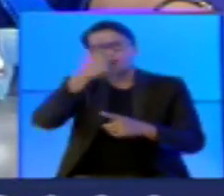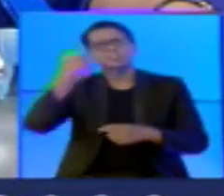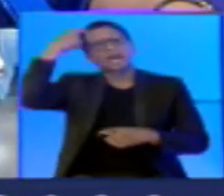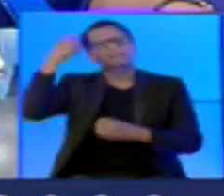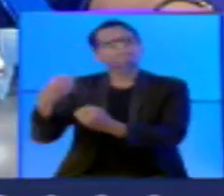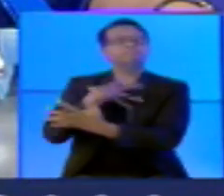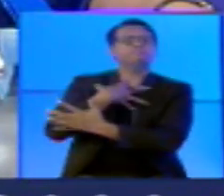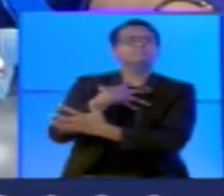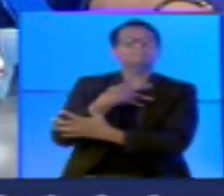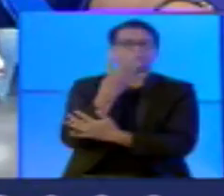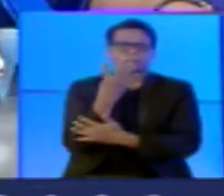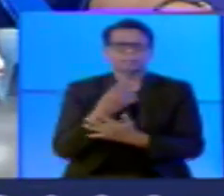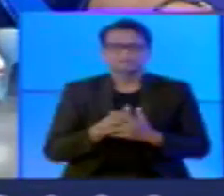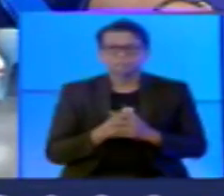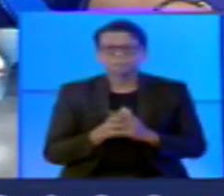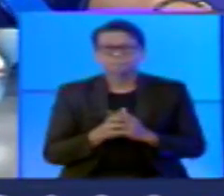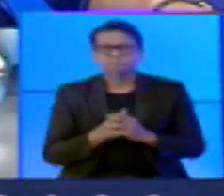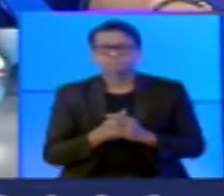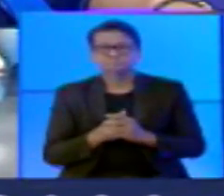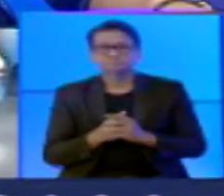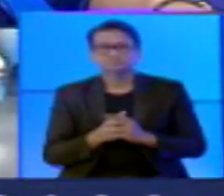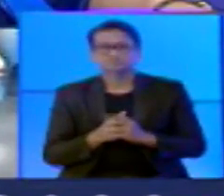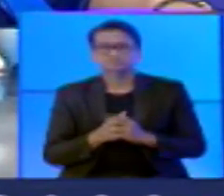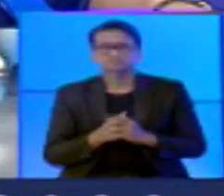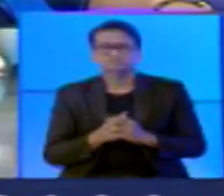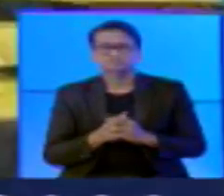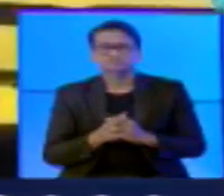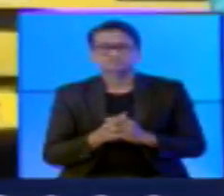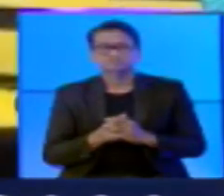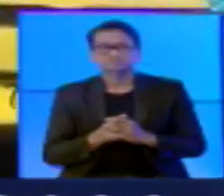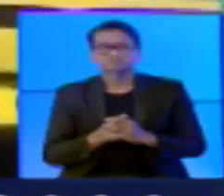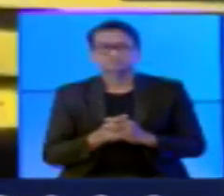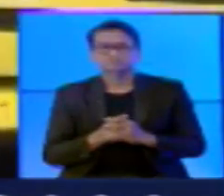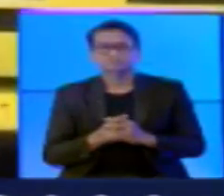terminal bus dan stasiun kereta pun diperketat.